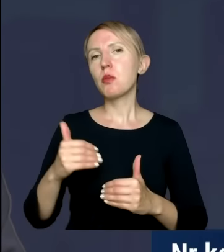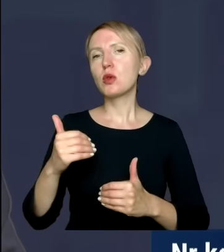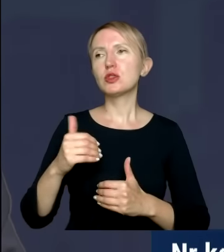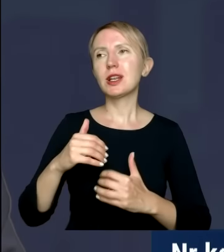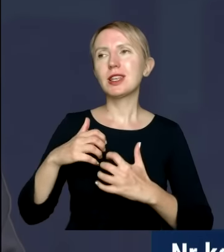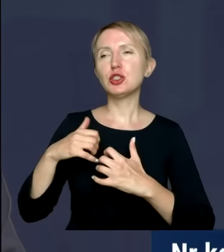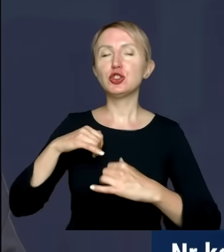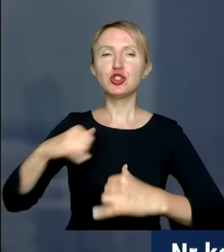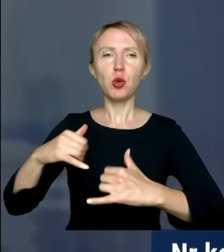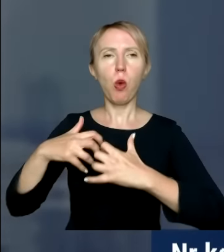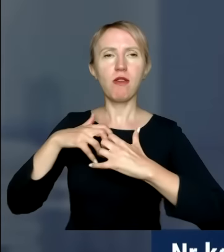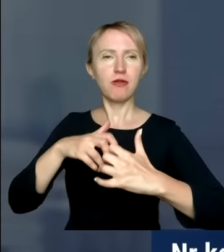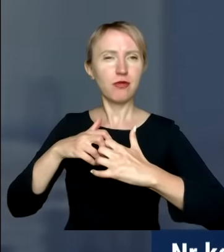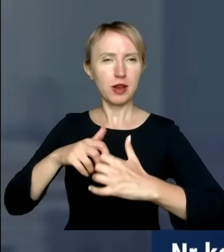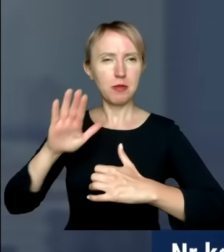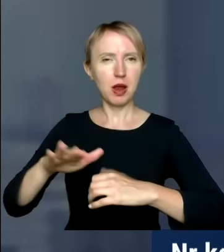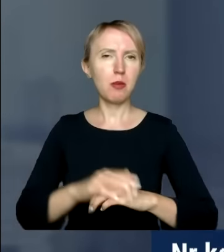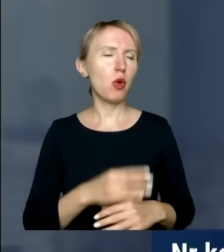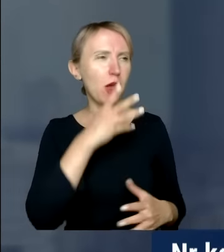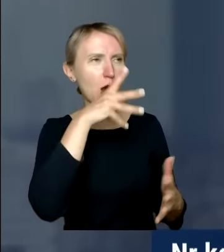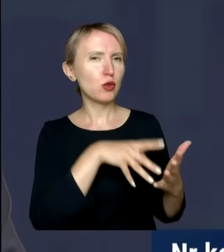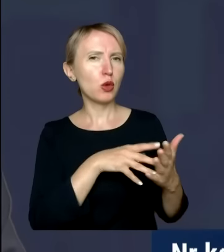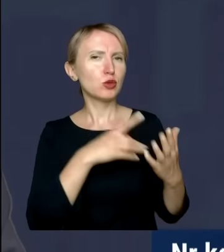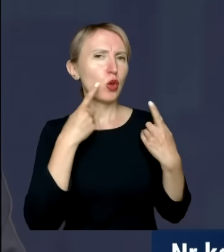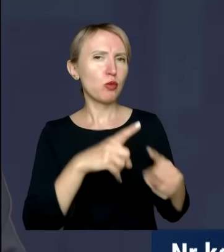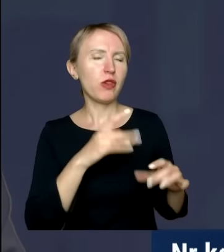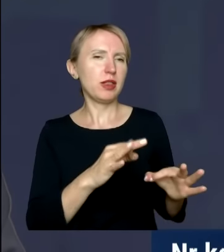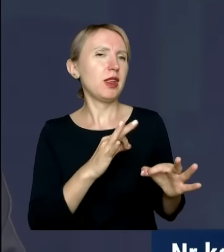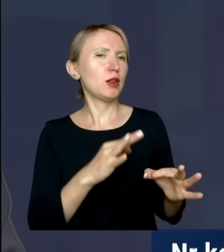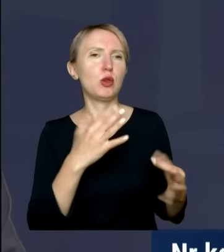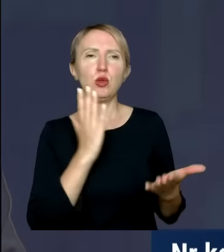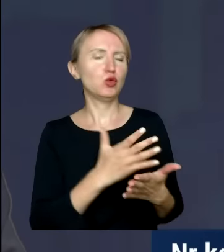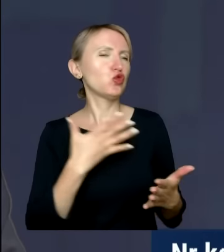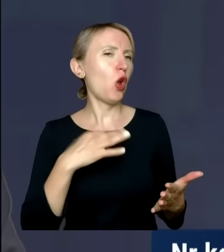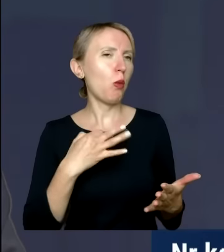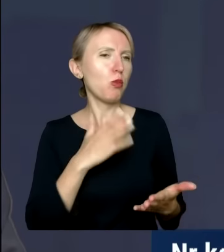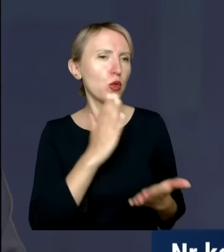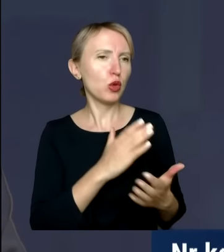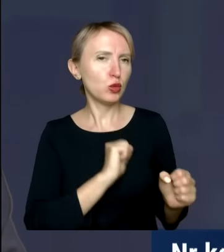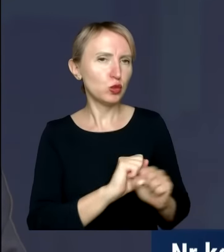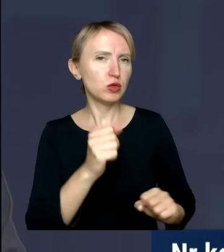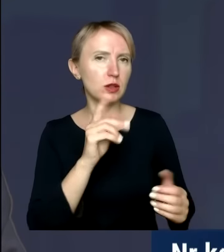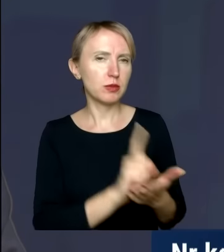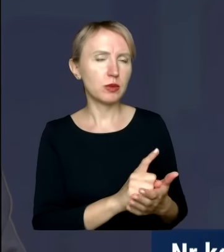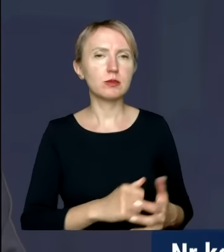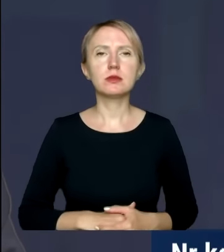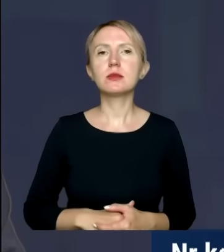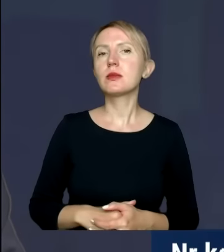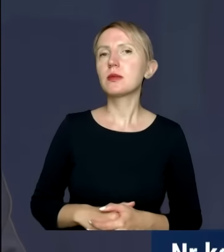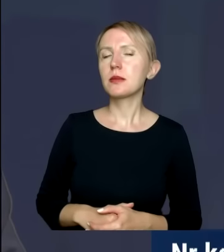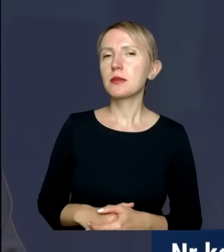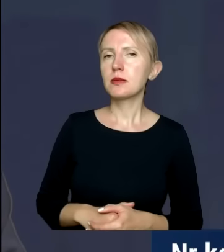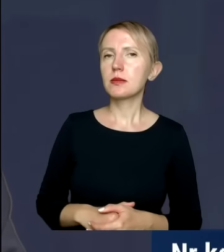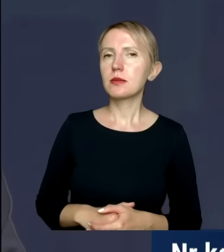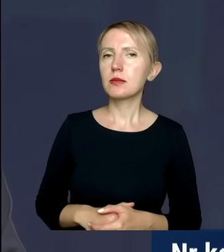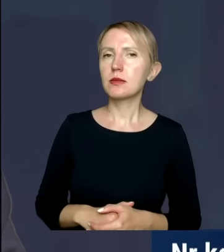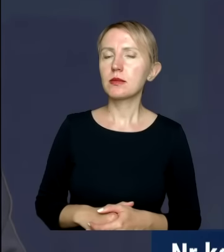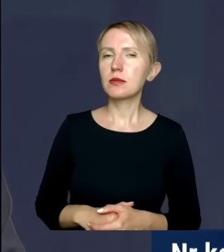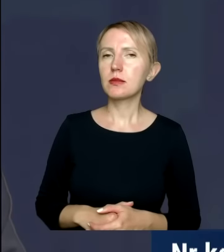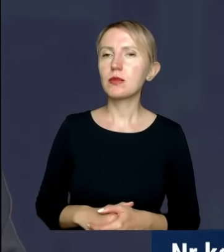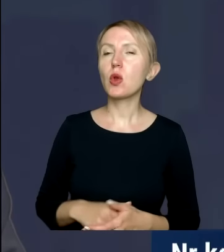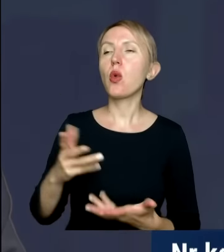miał Sans rozliczenie teraz nie obchodzi jeżeli chciałby naprawić związki sportowy Chciałby Chciałby